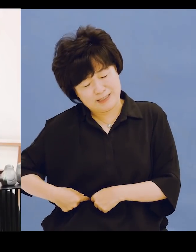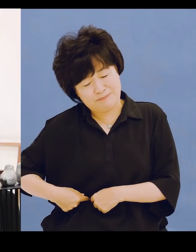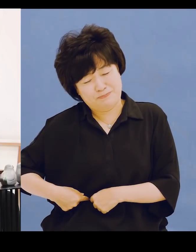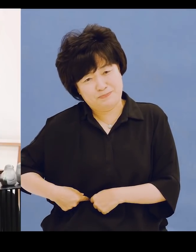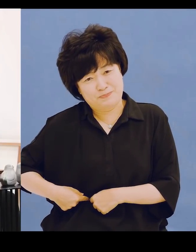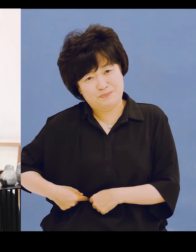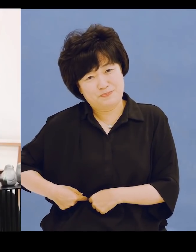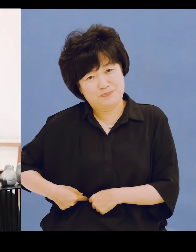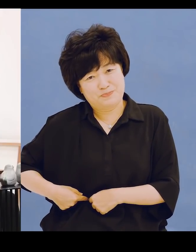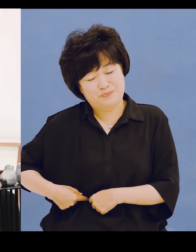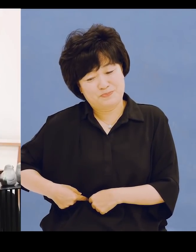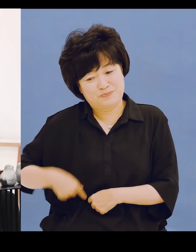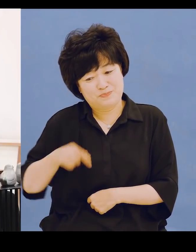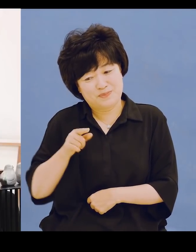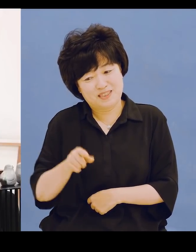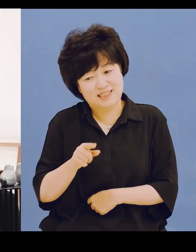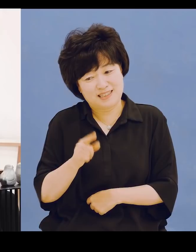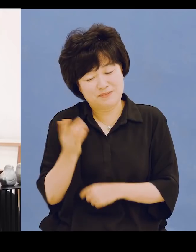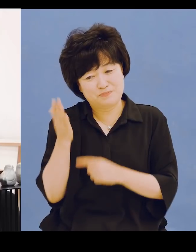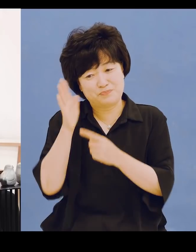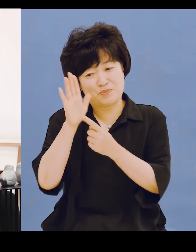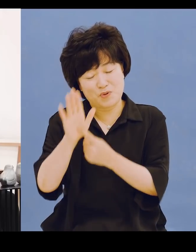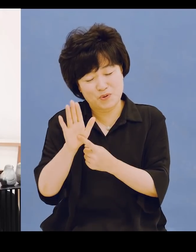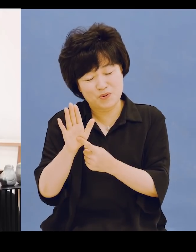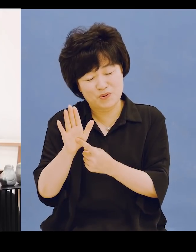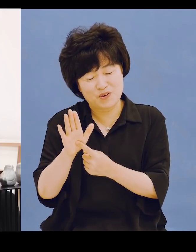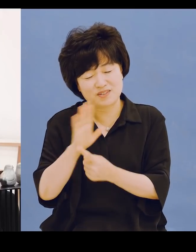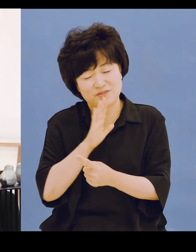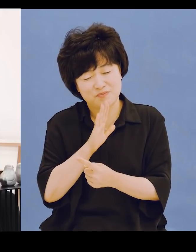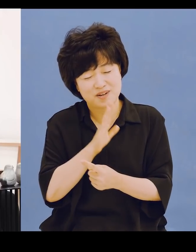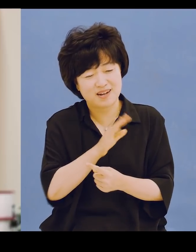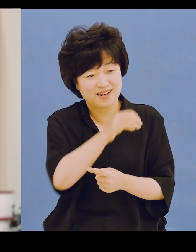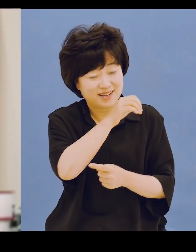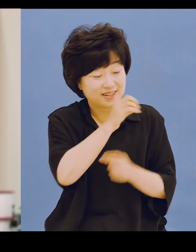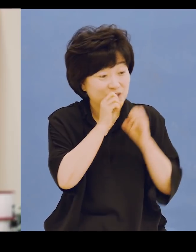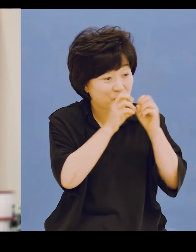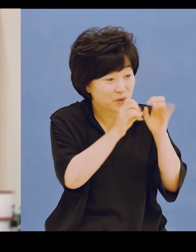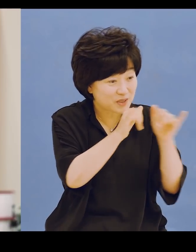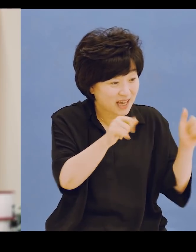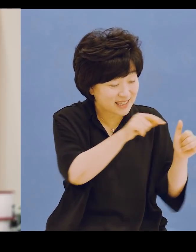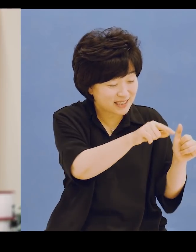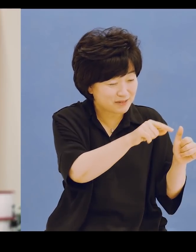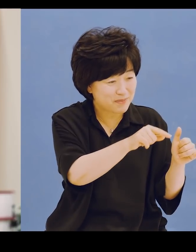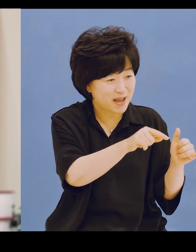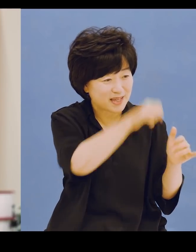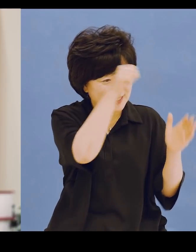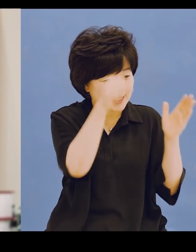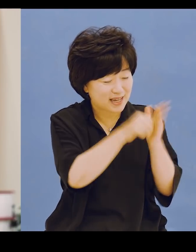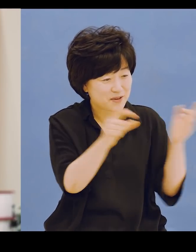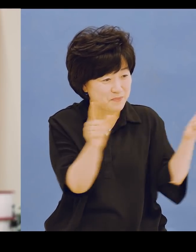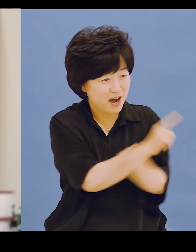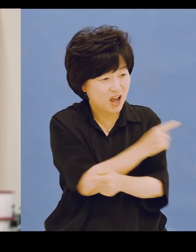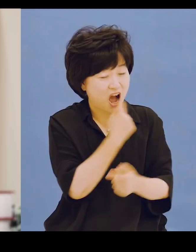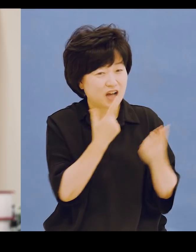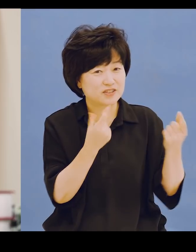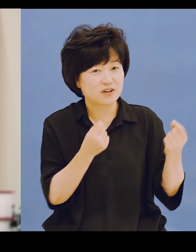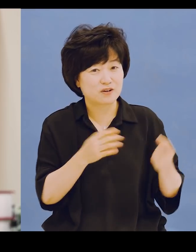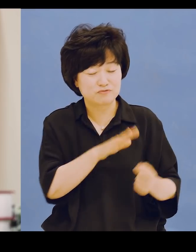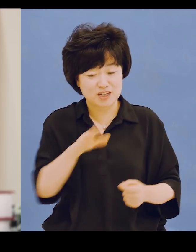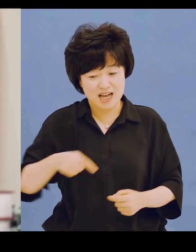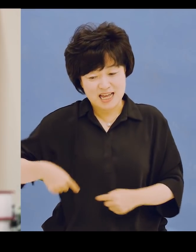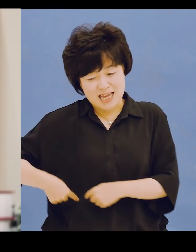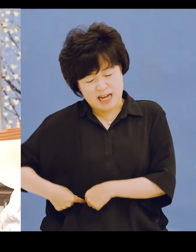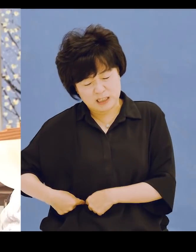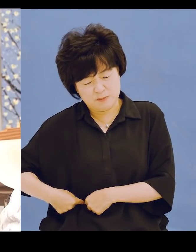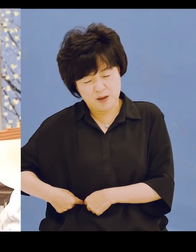양심이라는 그 표현 하나에 예, 선교사님이 일생에 다시 한번 변화된 것처럼. 근데 우리가 막 양심에 화인 맞았다는 표현